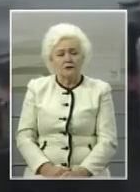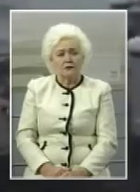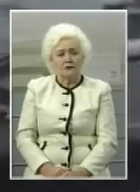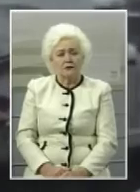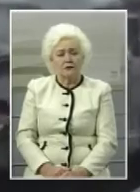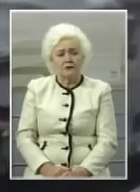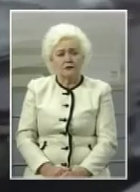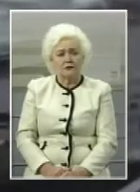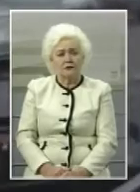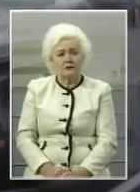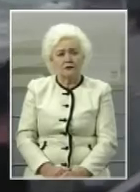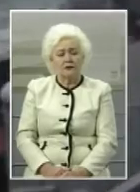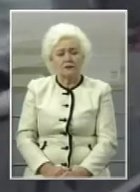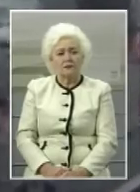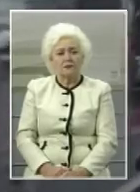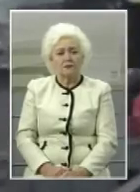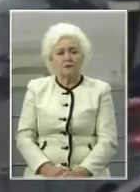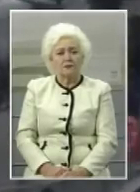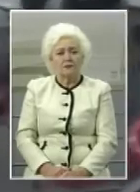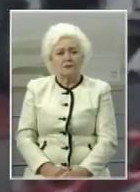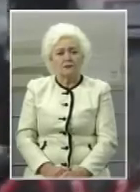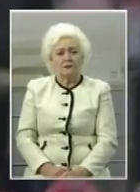Лево вам держаться! Борто!